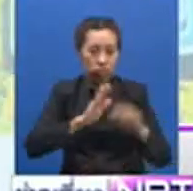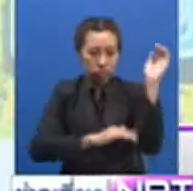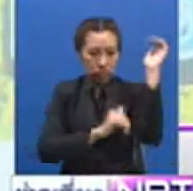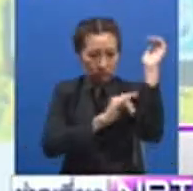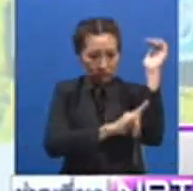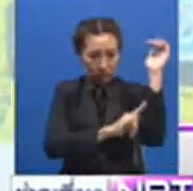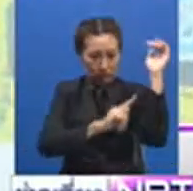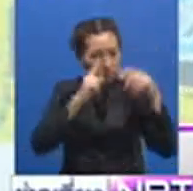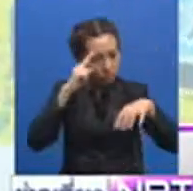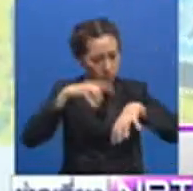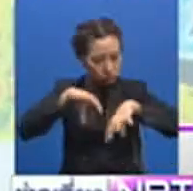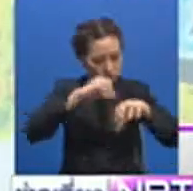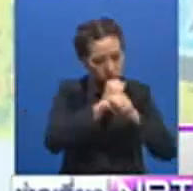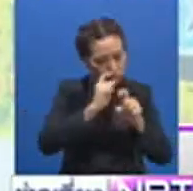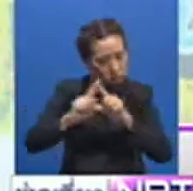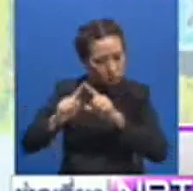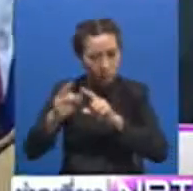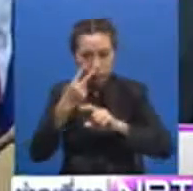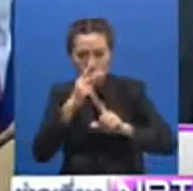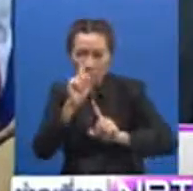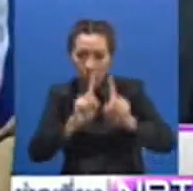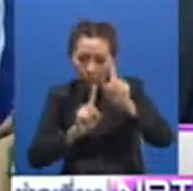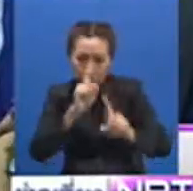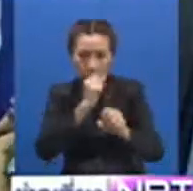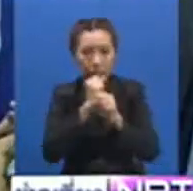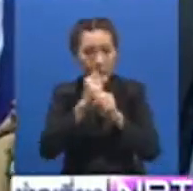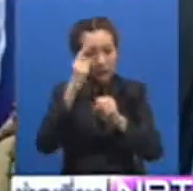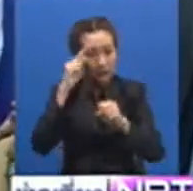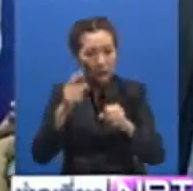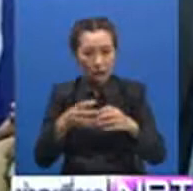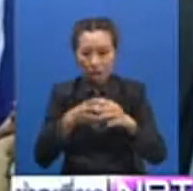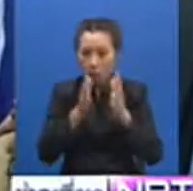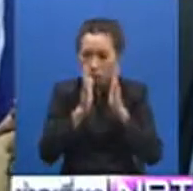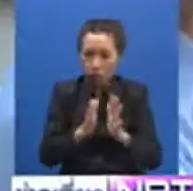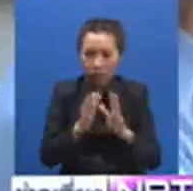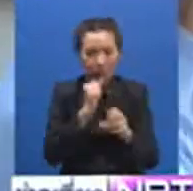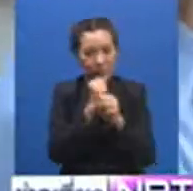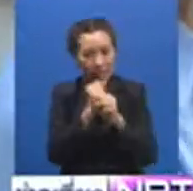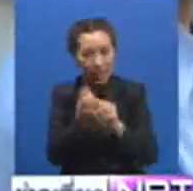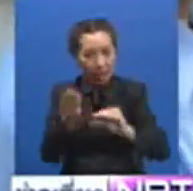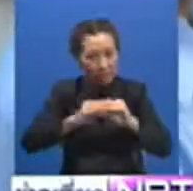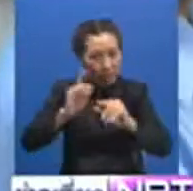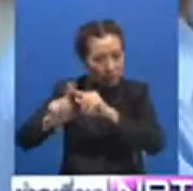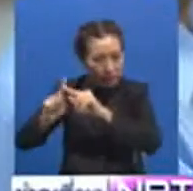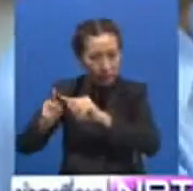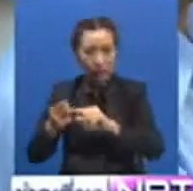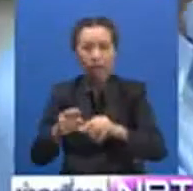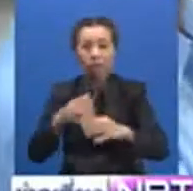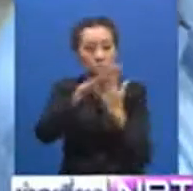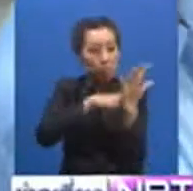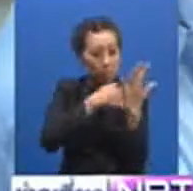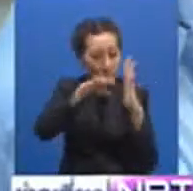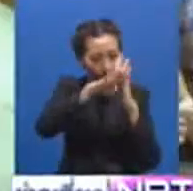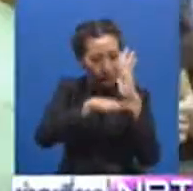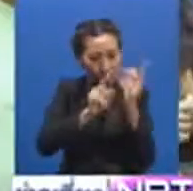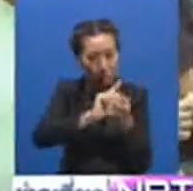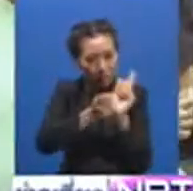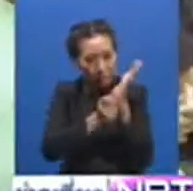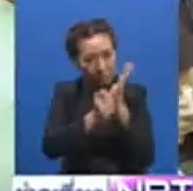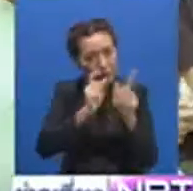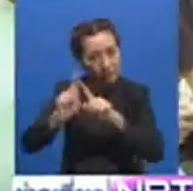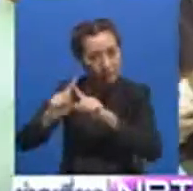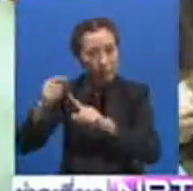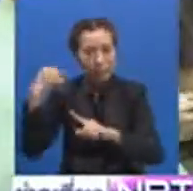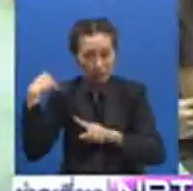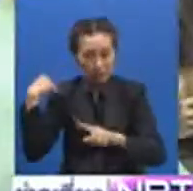สถานการณ์สรุปผลการปฏิบัติงานและปรับกำลังปรับให้โยบายการทำงานในปี 158ซึ่งจะมีกอง